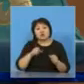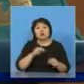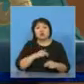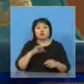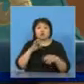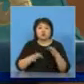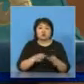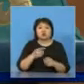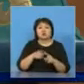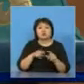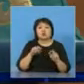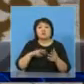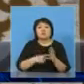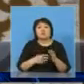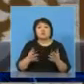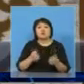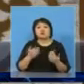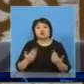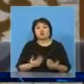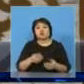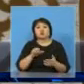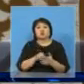работать круглосуточно. В планах получить жилье,